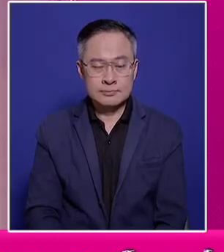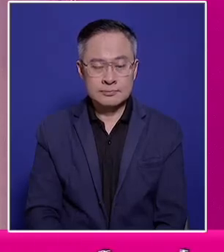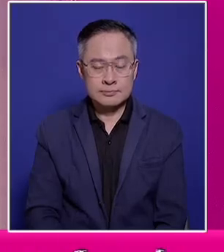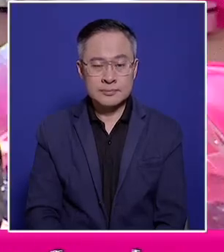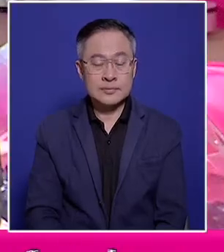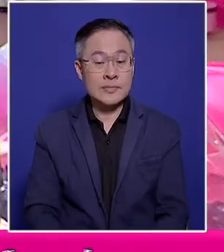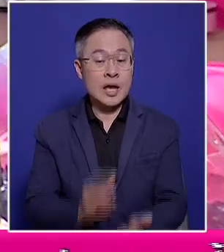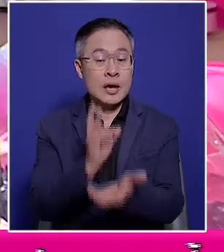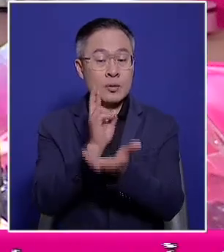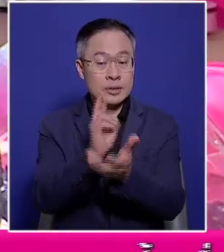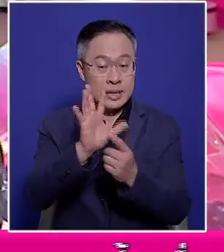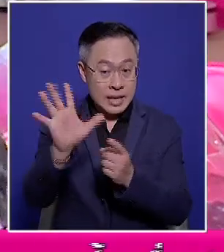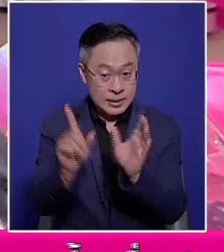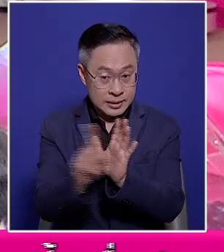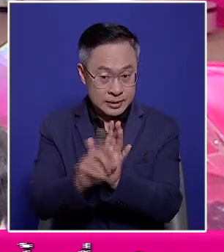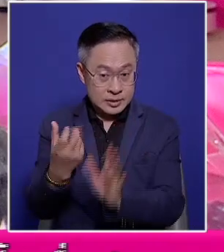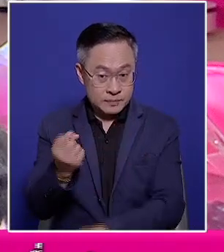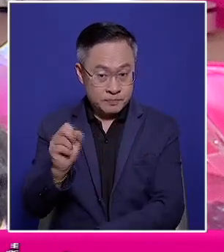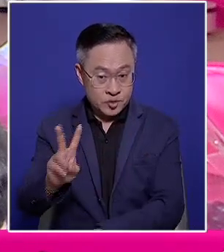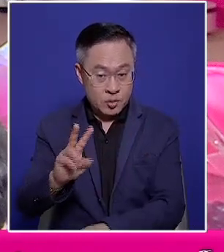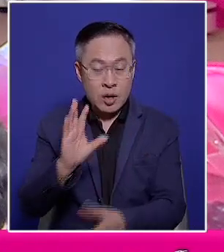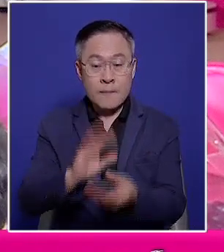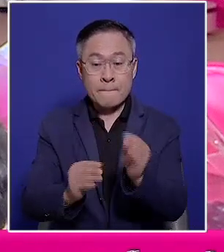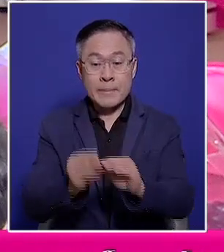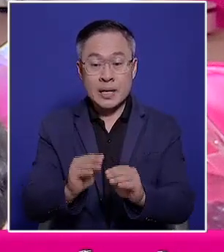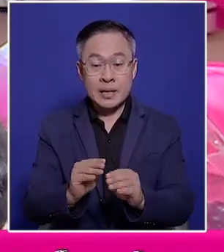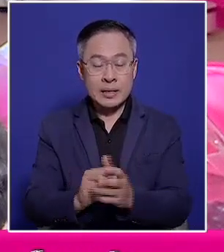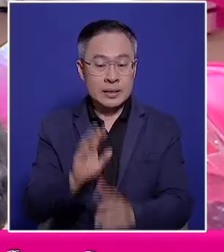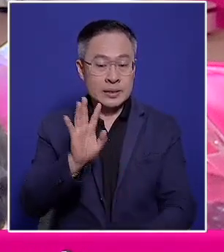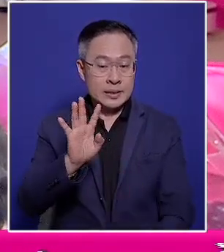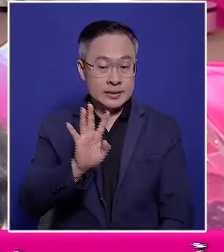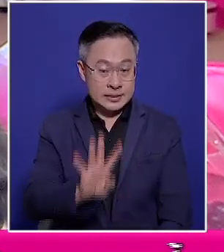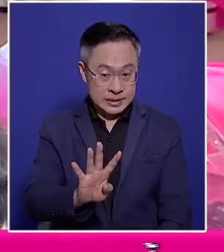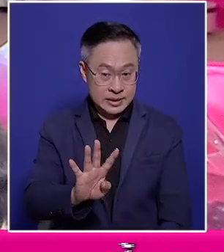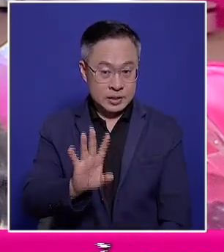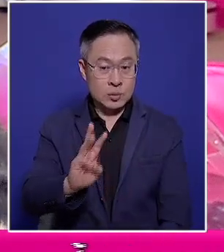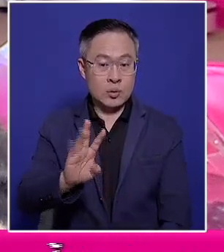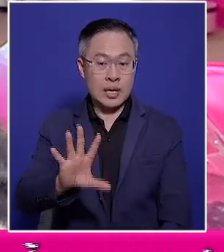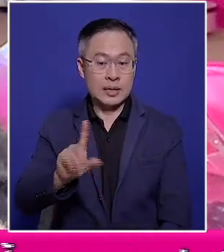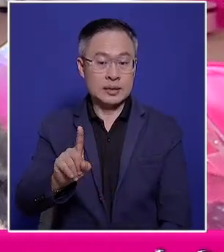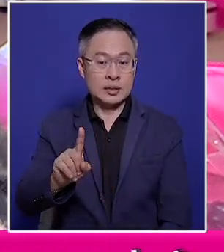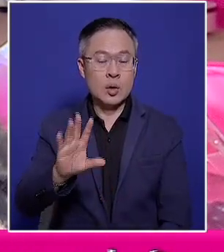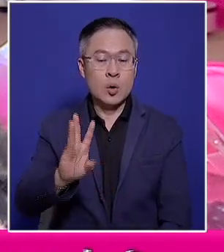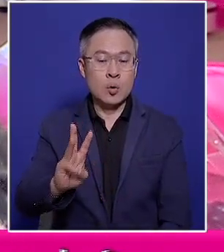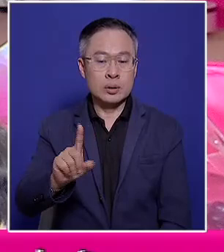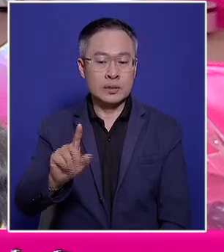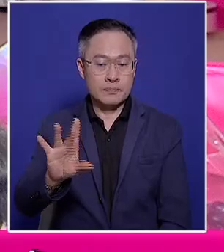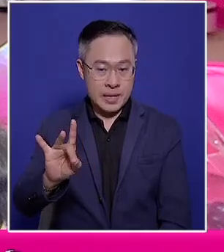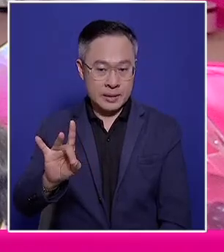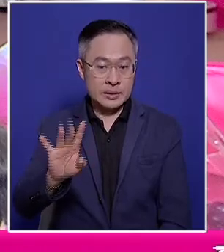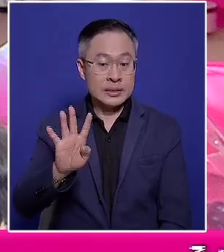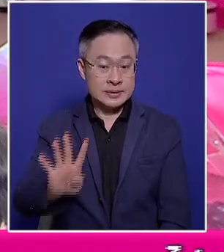อันดับที่5หมุนครั้งที่12เลขที่ออก4 6 5 1 6 1